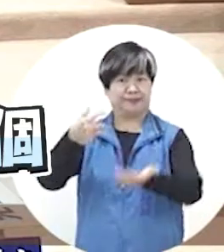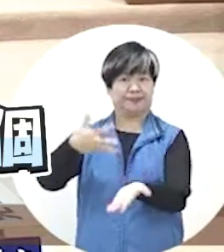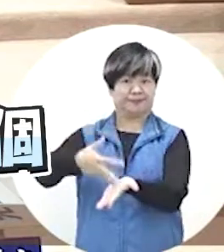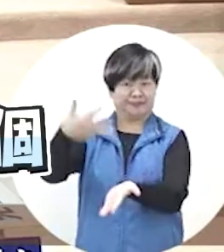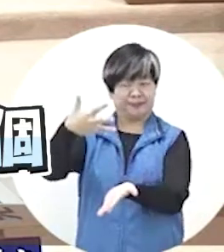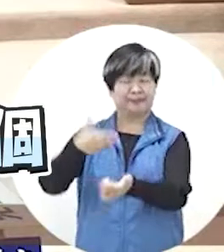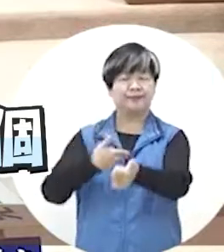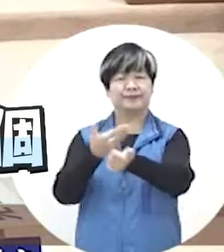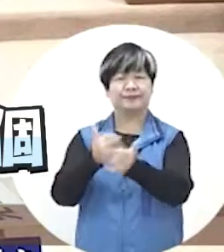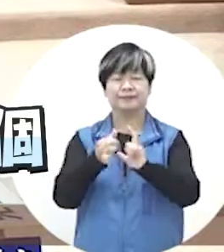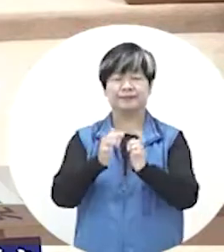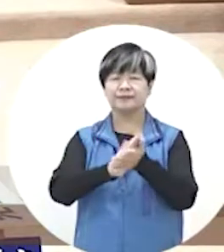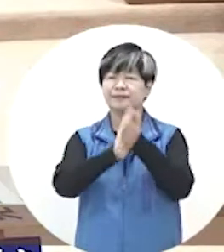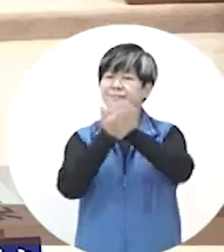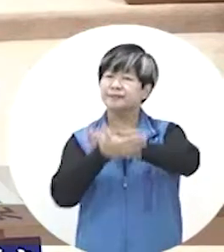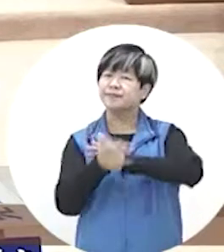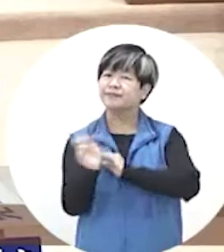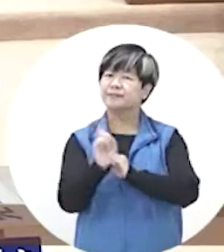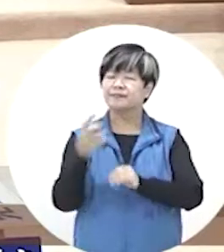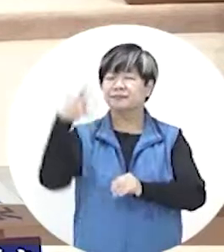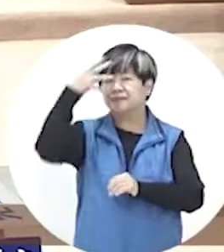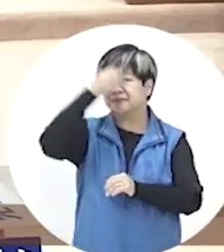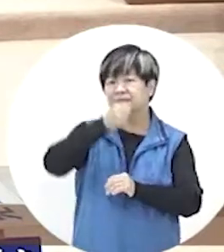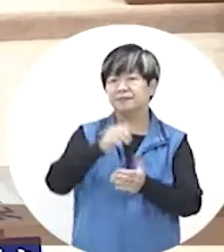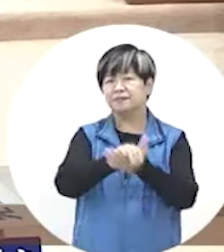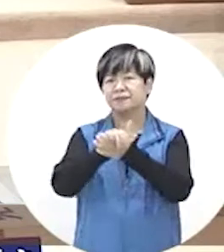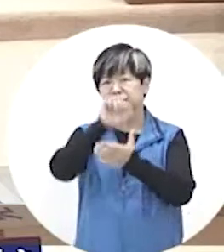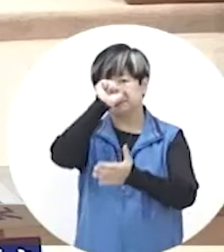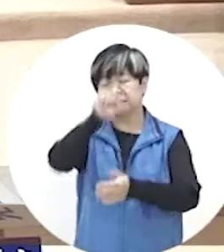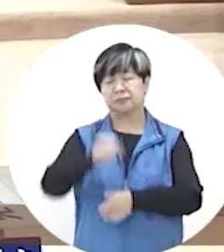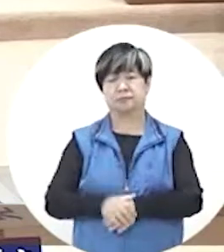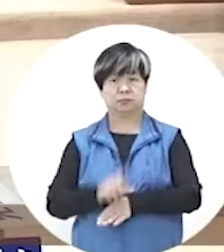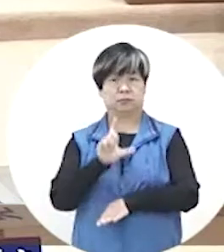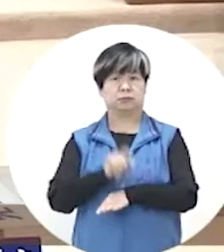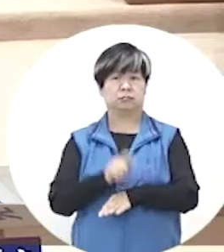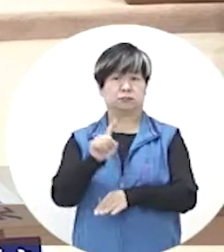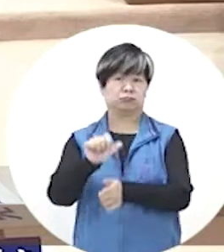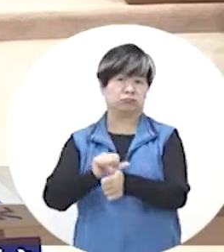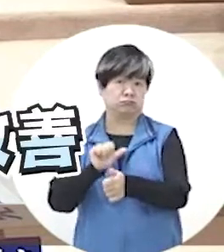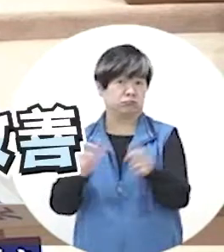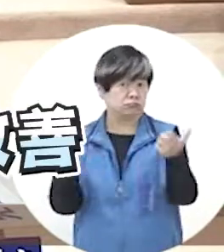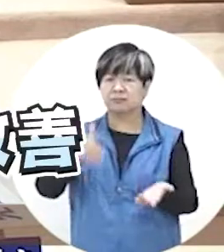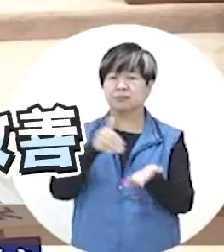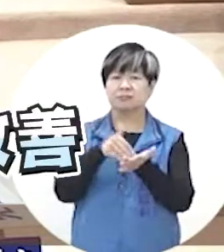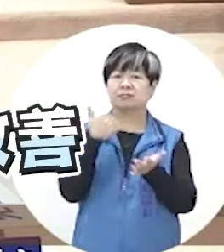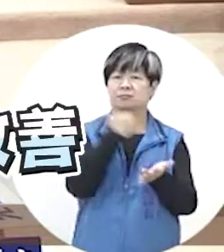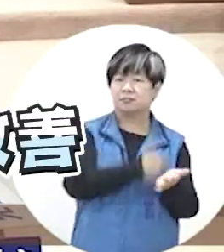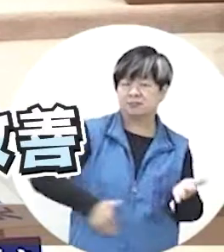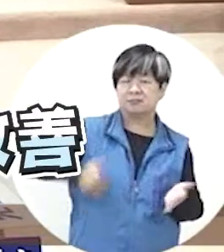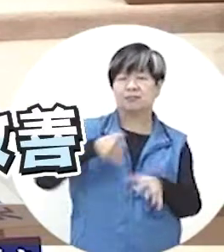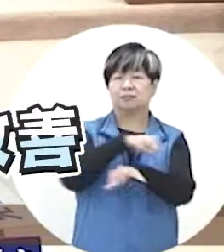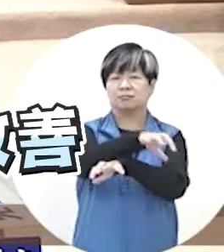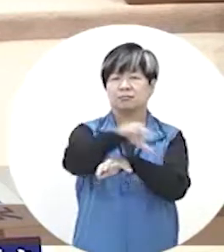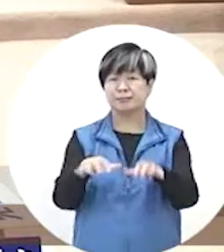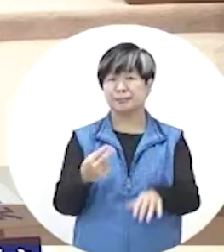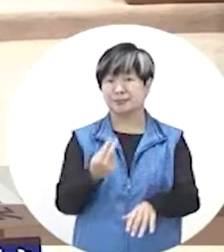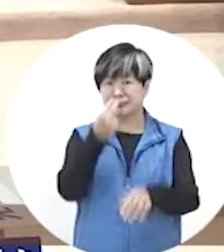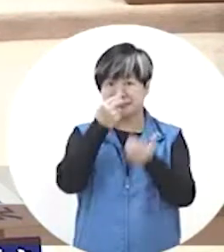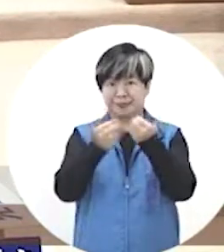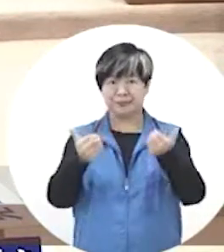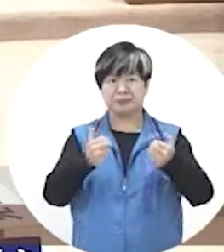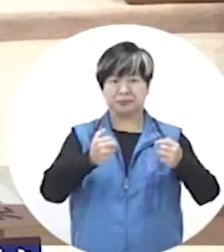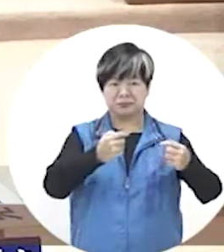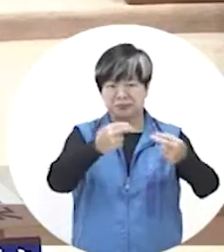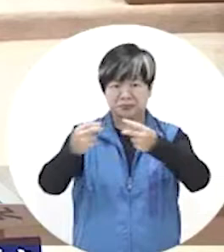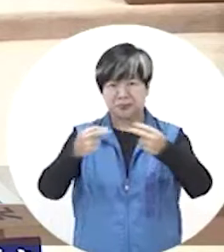这个社区变成一个长辈非常友善社区，它不是只有上课而已，它可能是从硬体软体整个环境氛围都要有所改善，这是人际